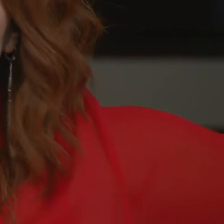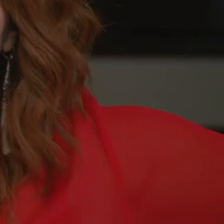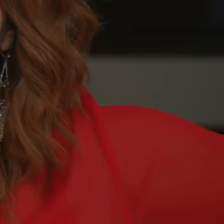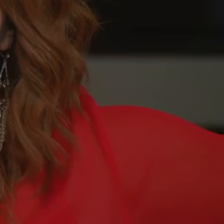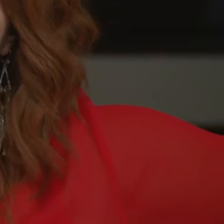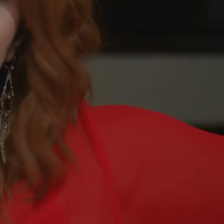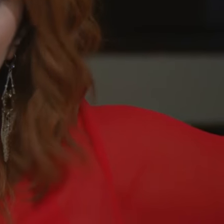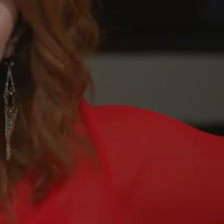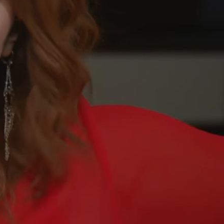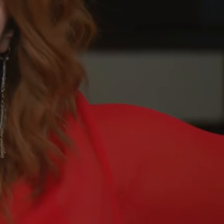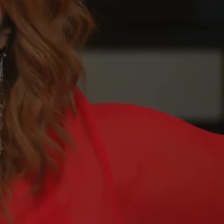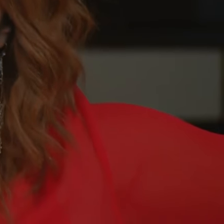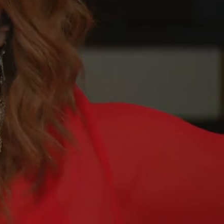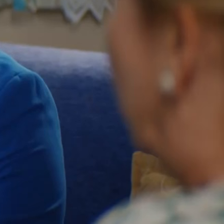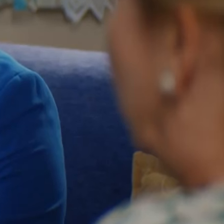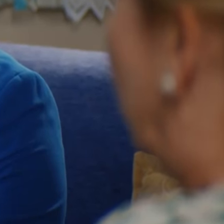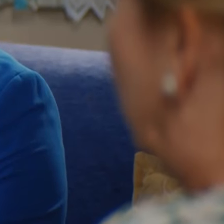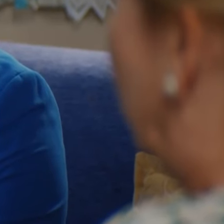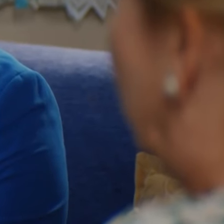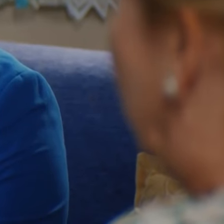haline yaklaşıldı.